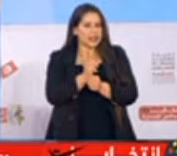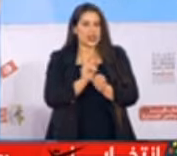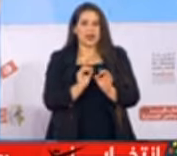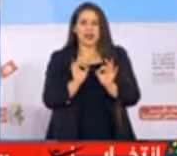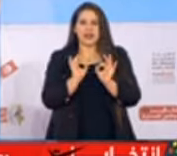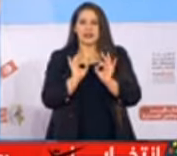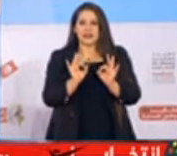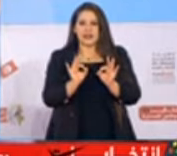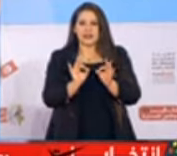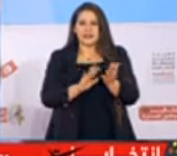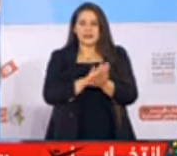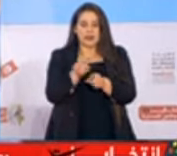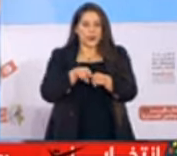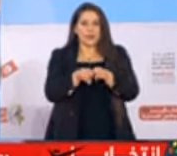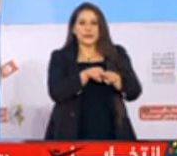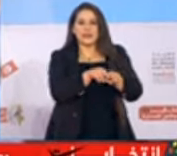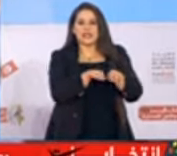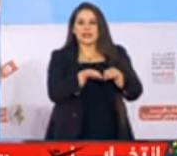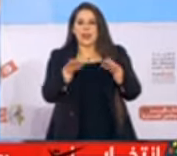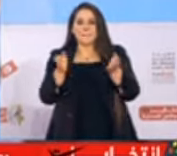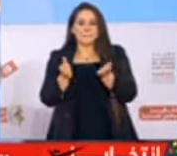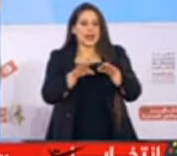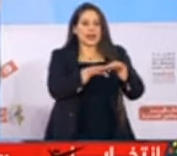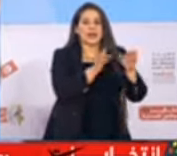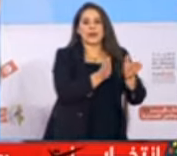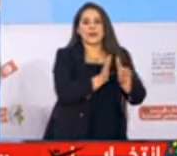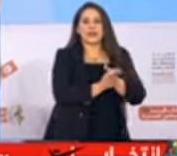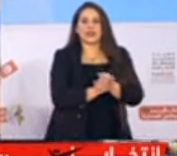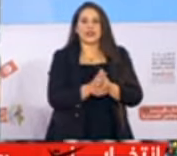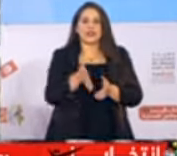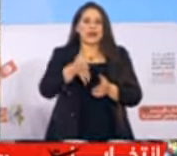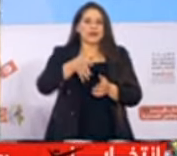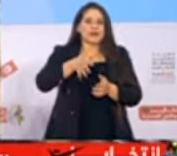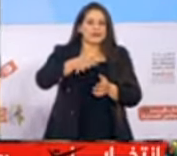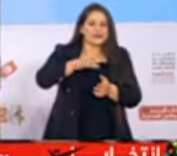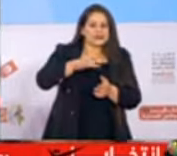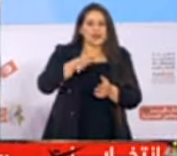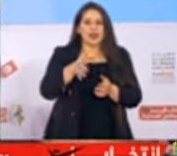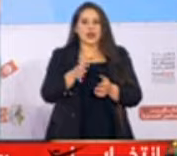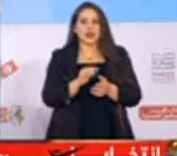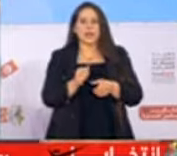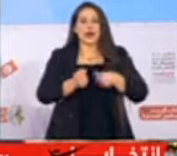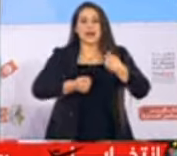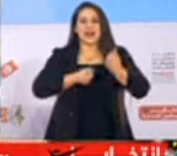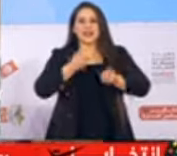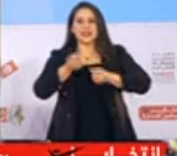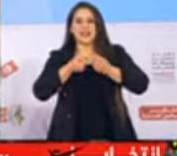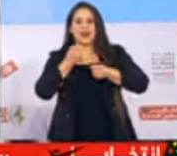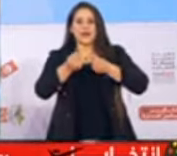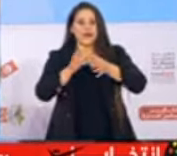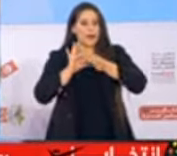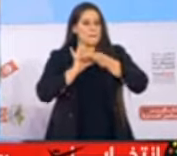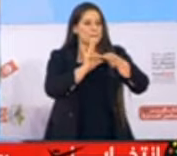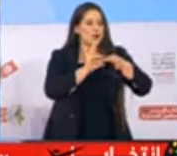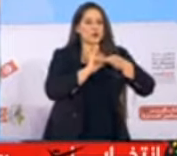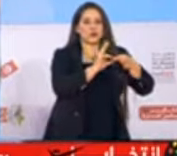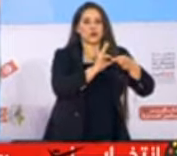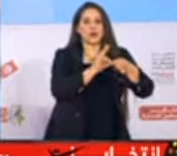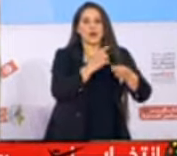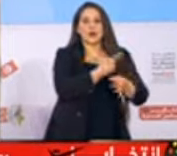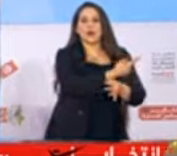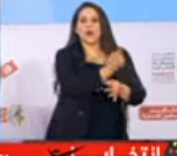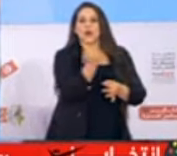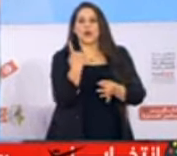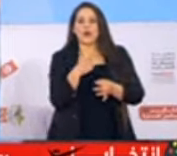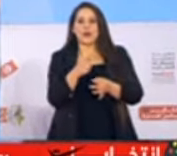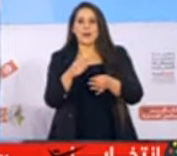الأخيان اللي هم مسؤولين في المكاتب يكونوا أكثر لربما تفاعل مع الإعلاميين